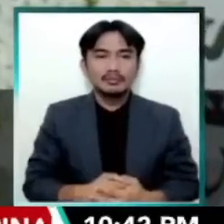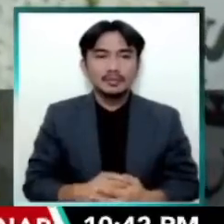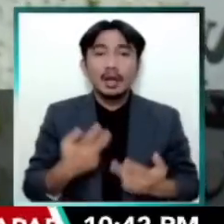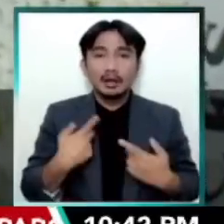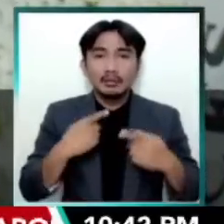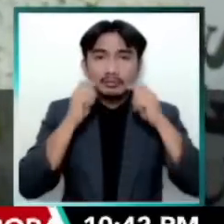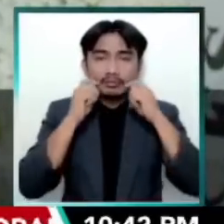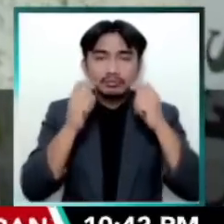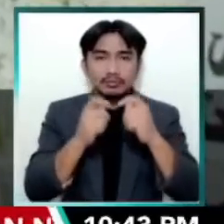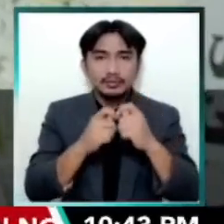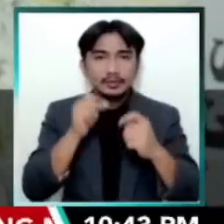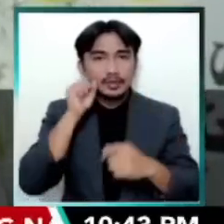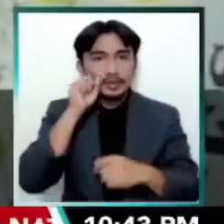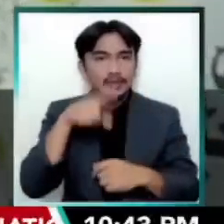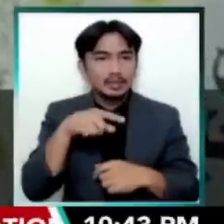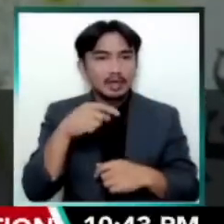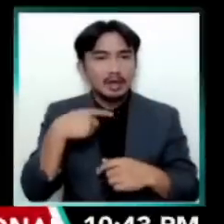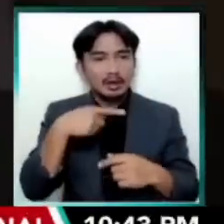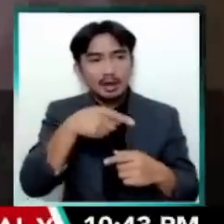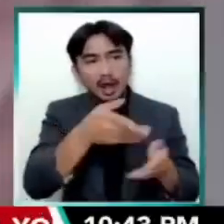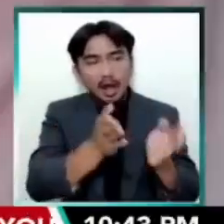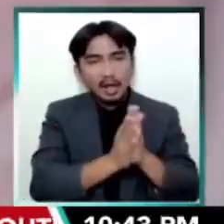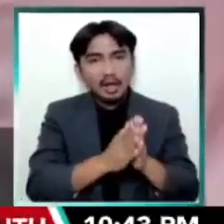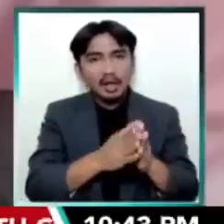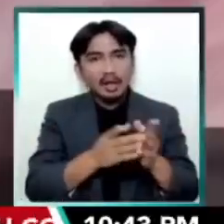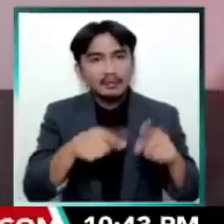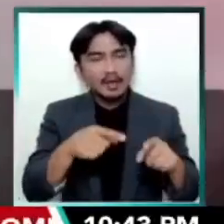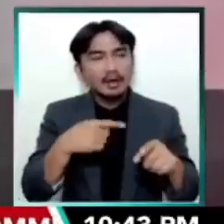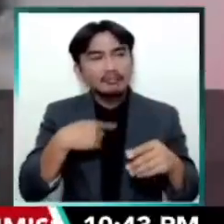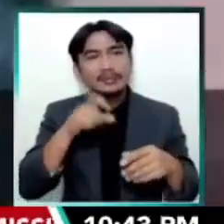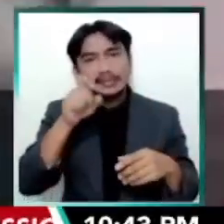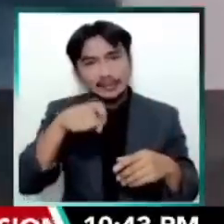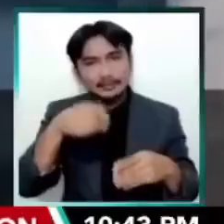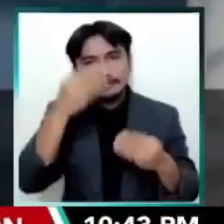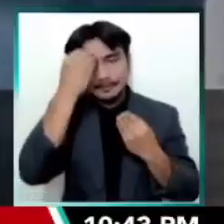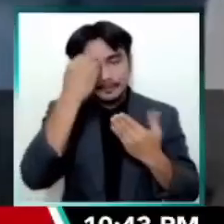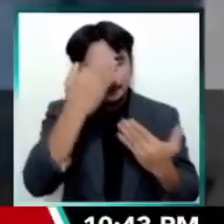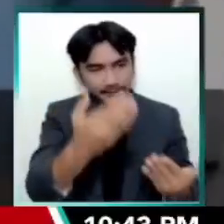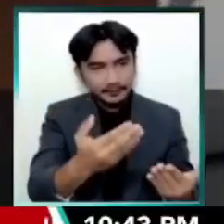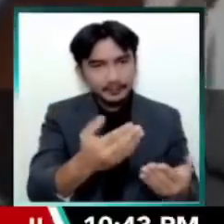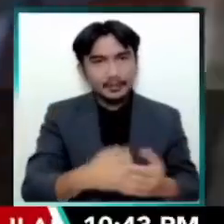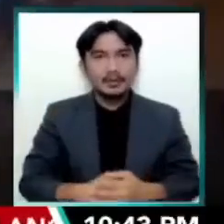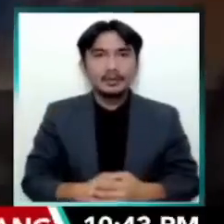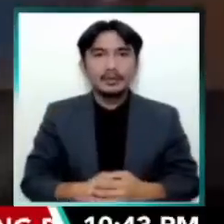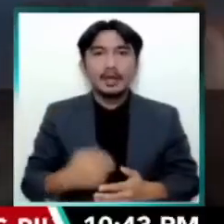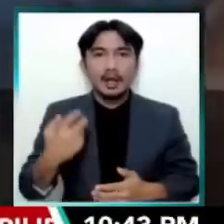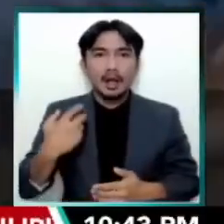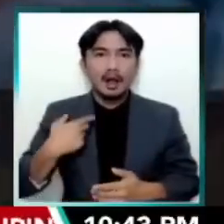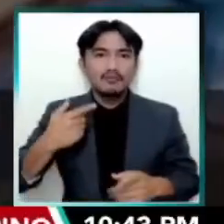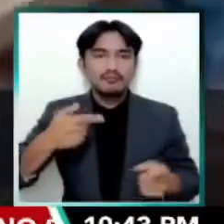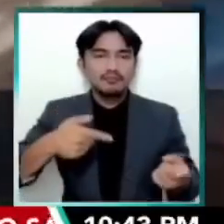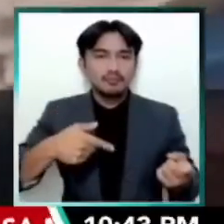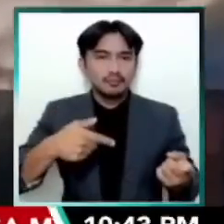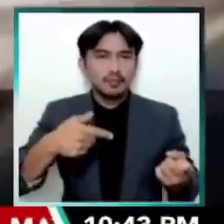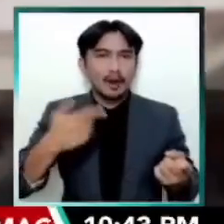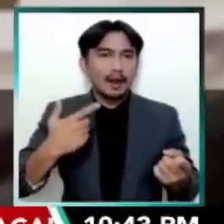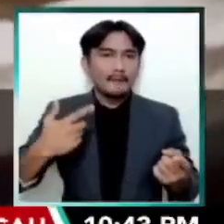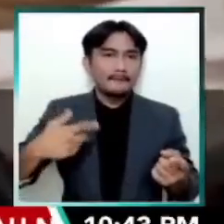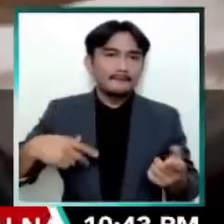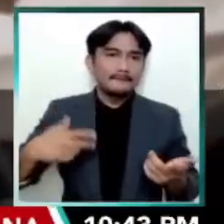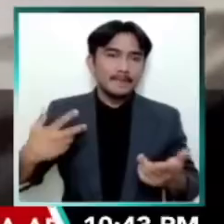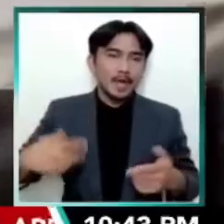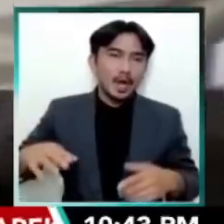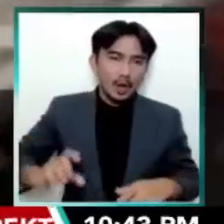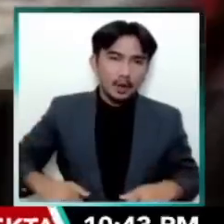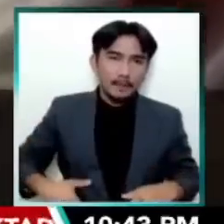what's happening, I had to tell her. May tama sa atay at kolon si Hannah. May daplis din ito ng bala sa kaliwang mata.